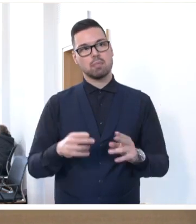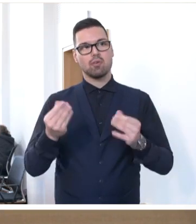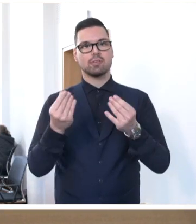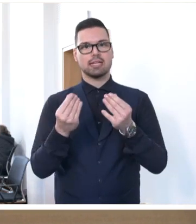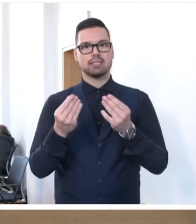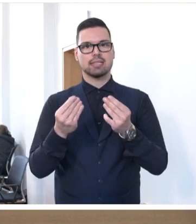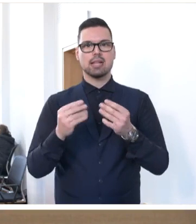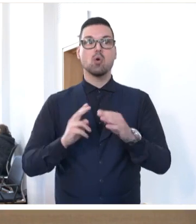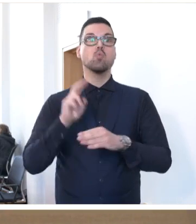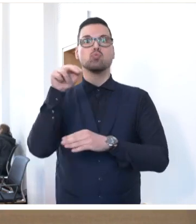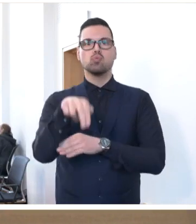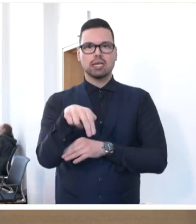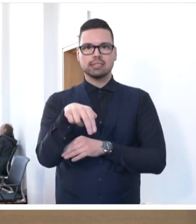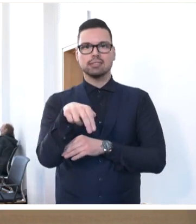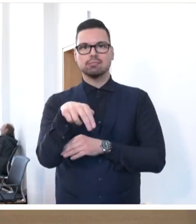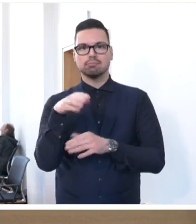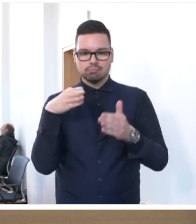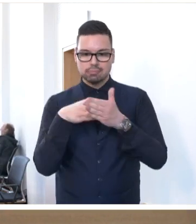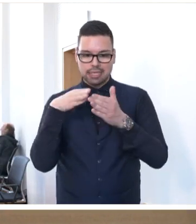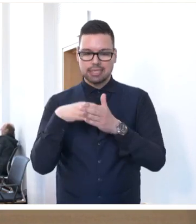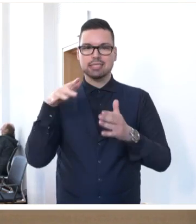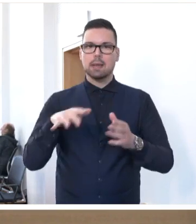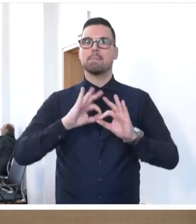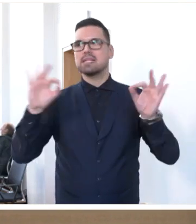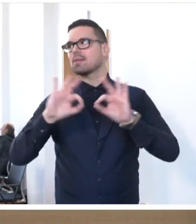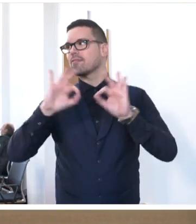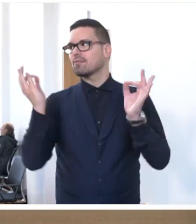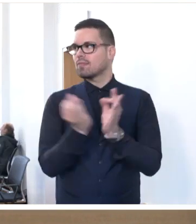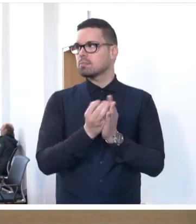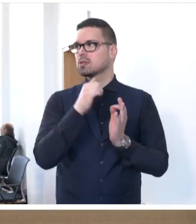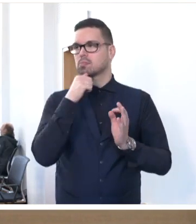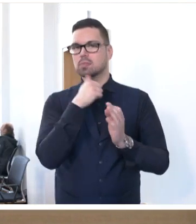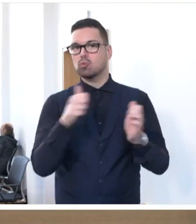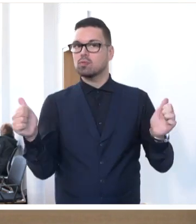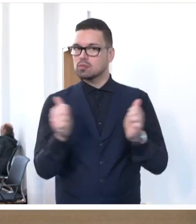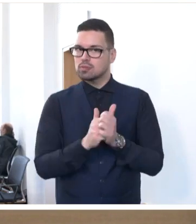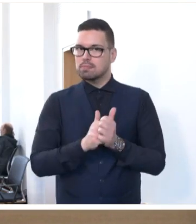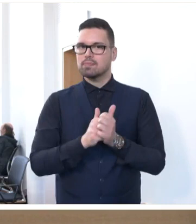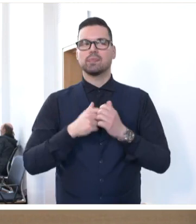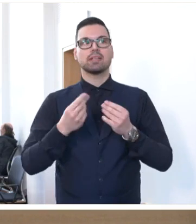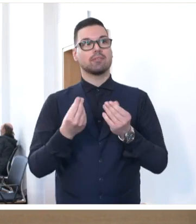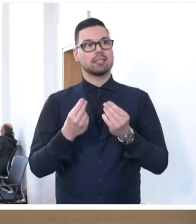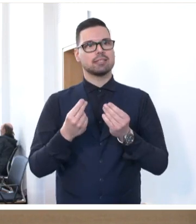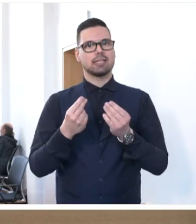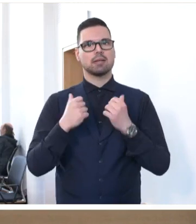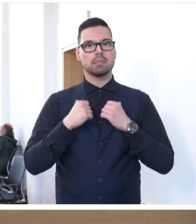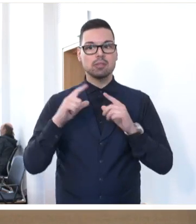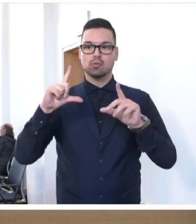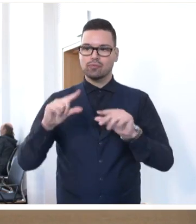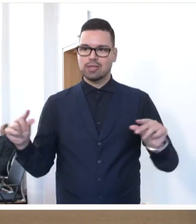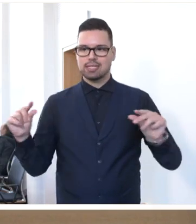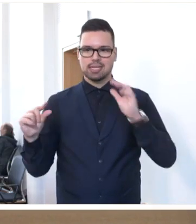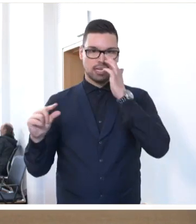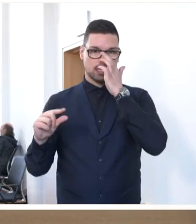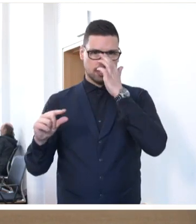den Kita-Besuch, die bessere Vereinbarkeit von Familie und Beruf, die finanzielle Entlastung von Familien. Man kann